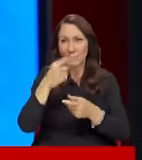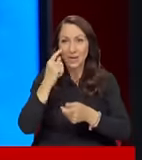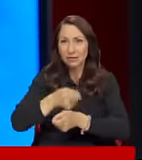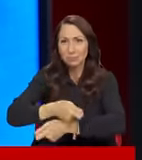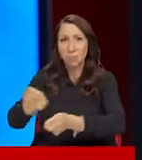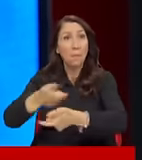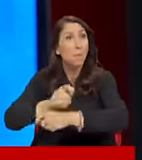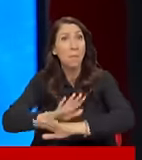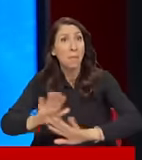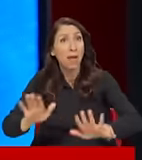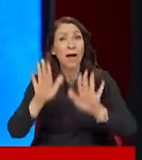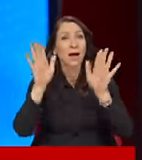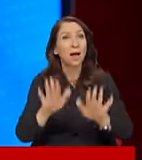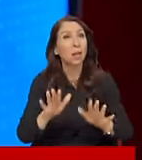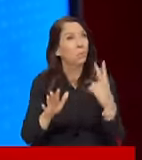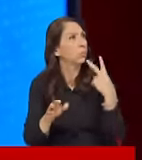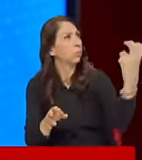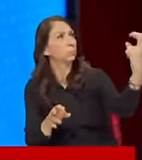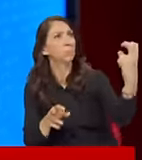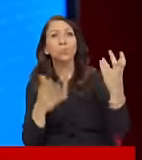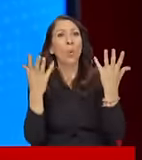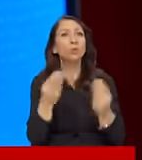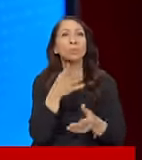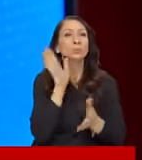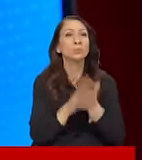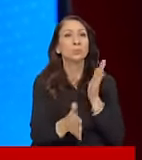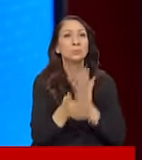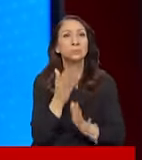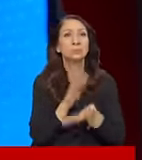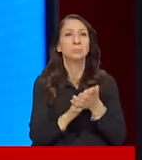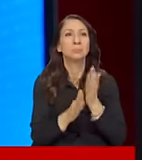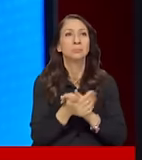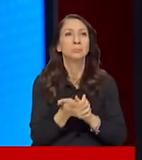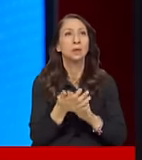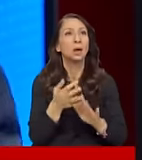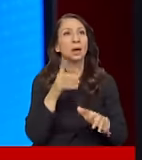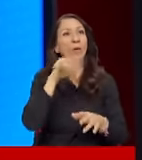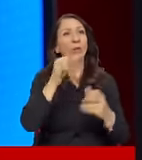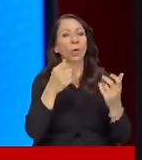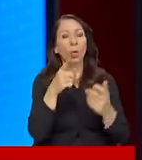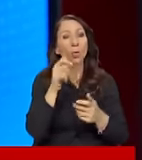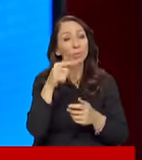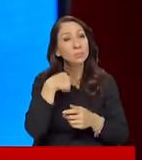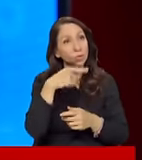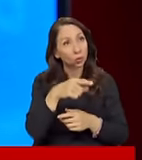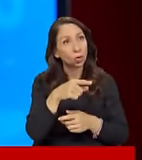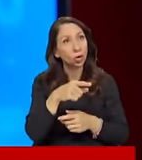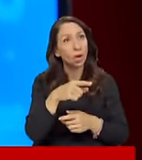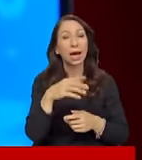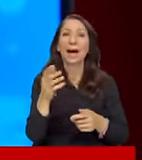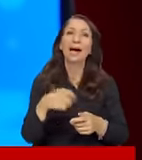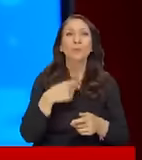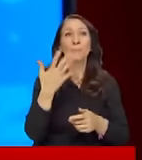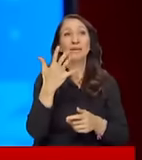millete dağıttık. Kalanına el koydular. Ne oldu bilmiyoruz, biliyor musunuz? Gitti. Hazinenin bir yerine, ya o gün biz onu